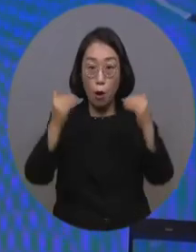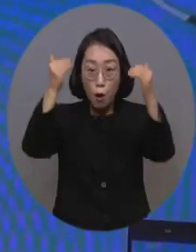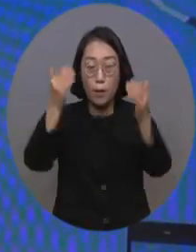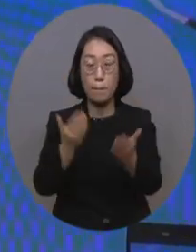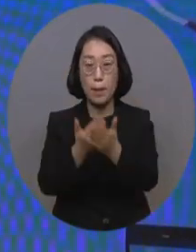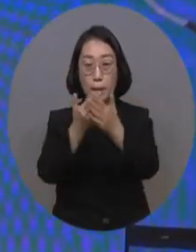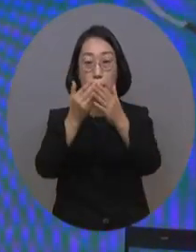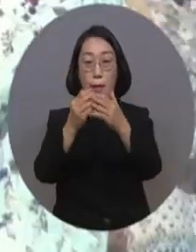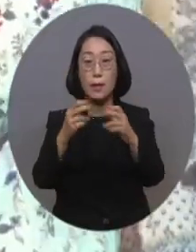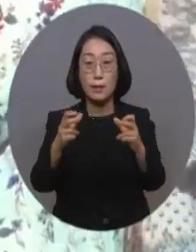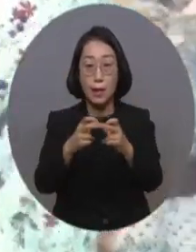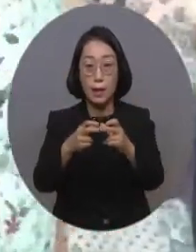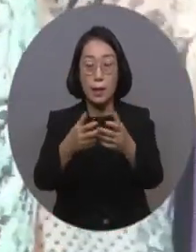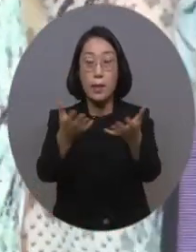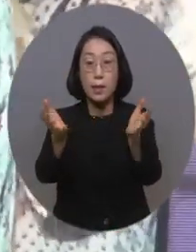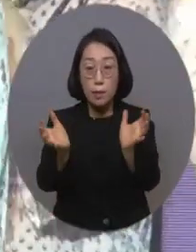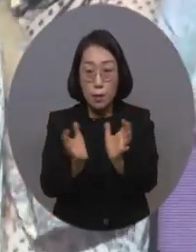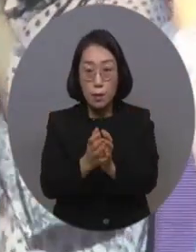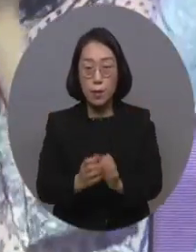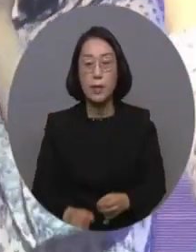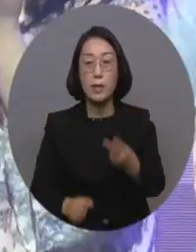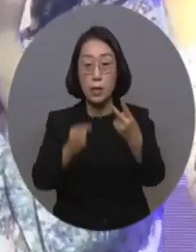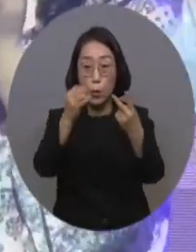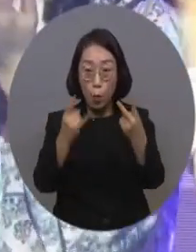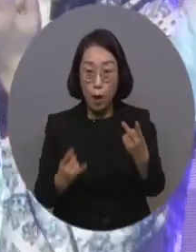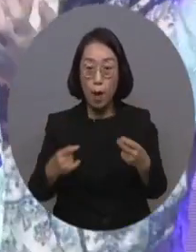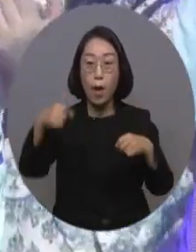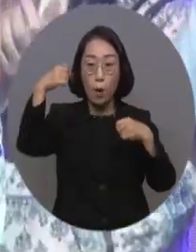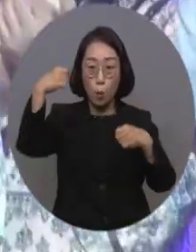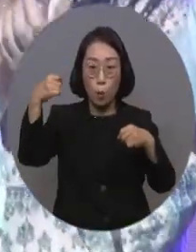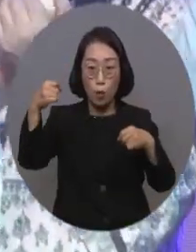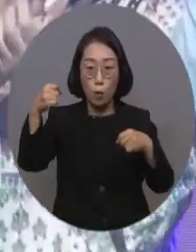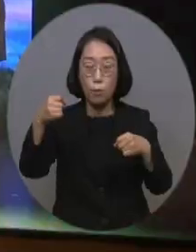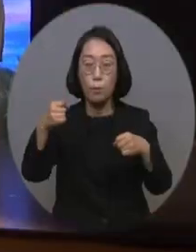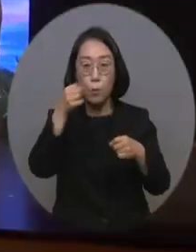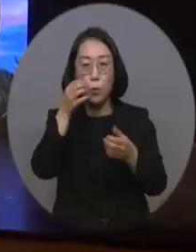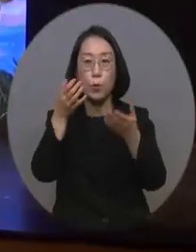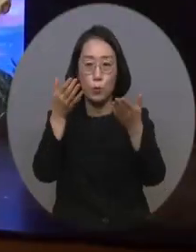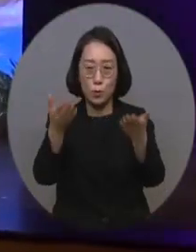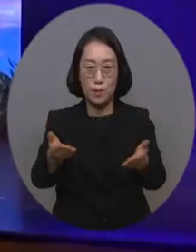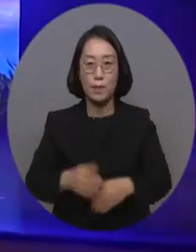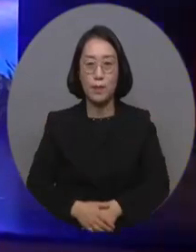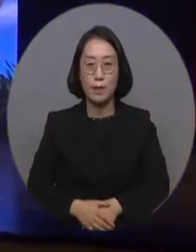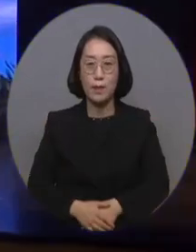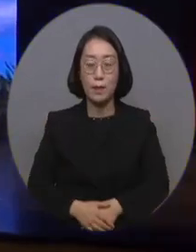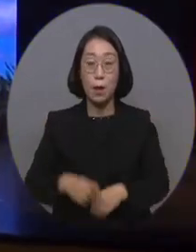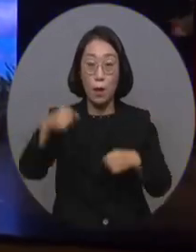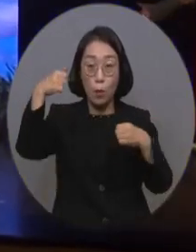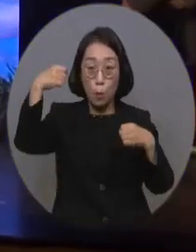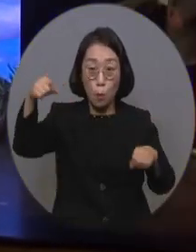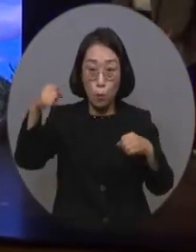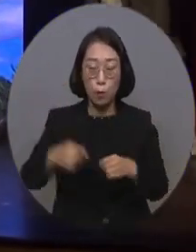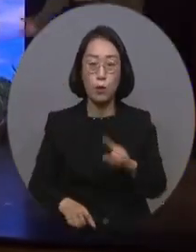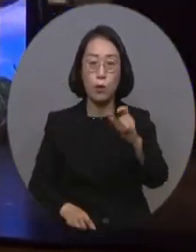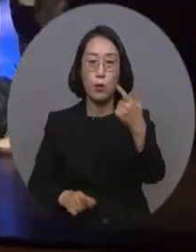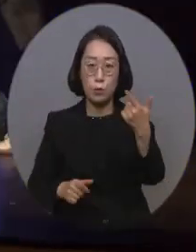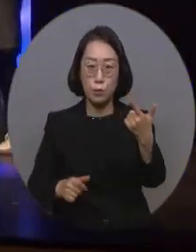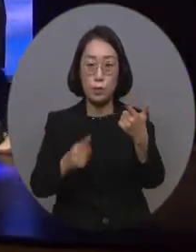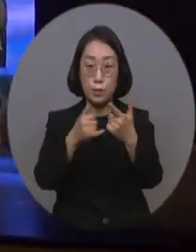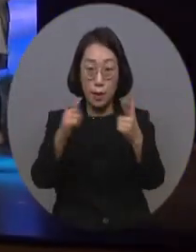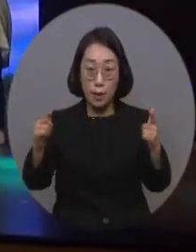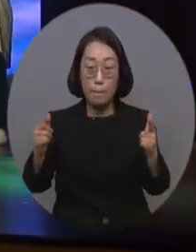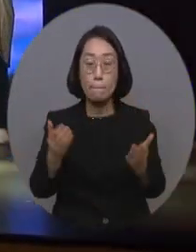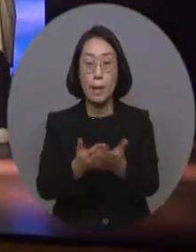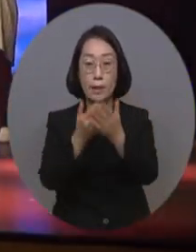극단 민들레의 제2회 정기 공연이 무대에 올려졌습니다. 이번 공연에는 16명의 성인